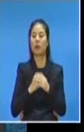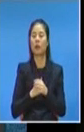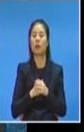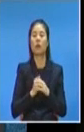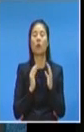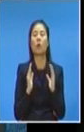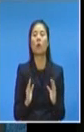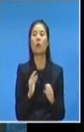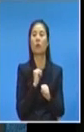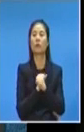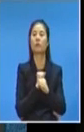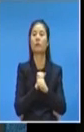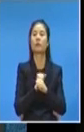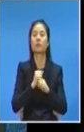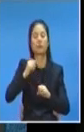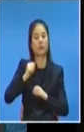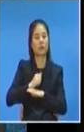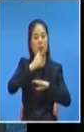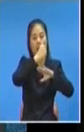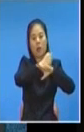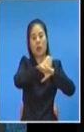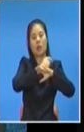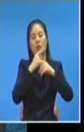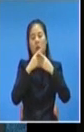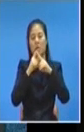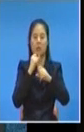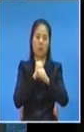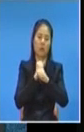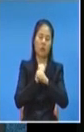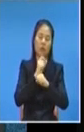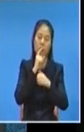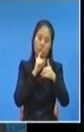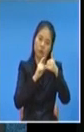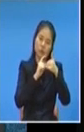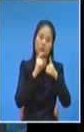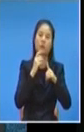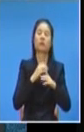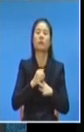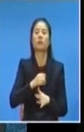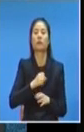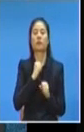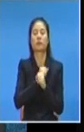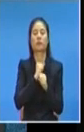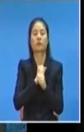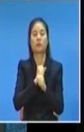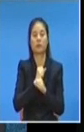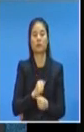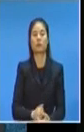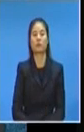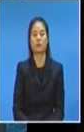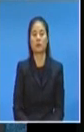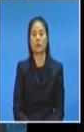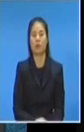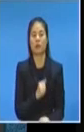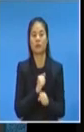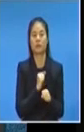หัวหน้าสถานีเนี่ยไม่ต้องผ่านงานสอบสวนมาก็ได้มันจึงได้เกิดปัญหาบางสถานีที่หัวหน้างานไม่สามารถที่จะอำนวย